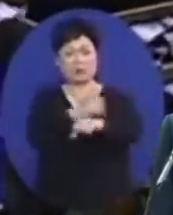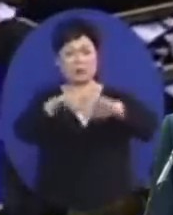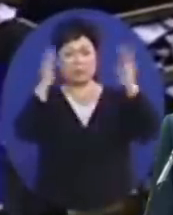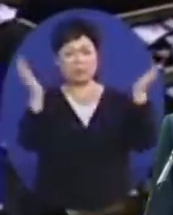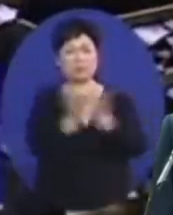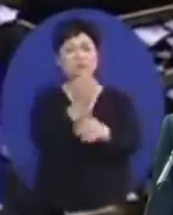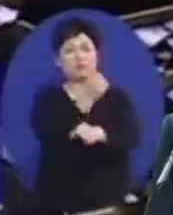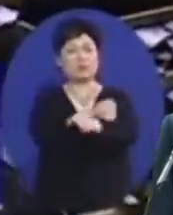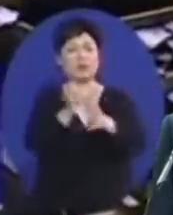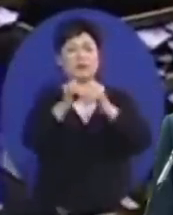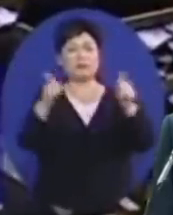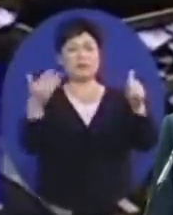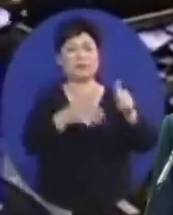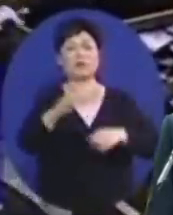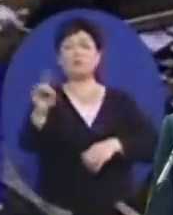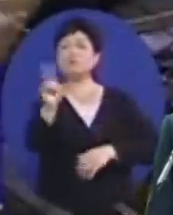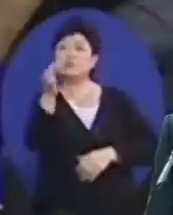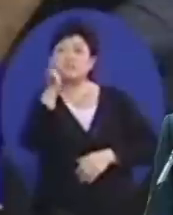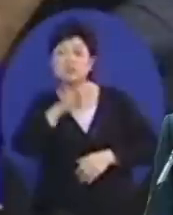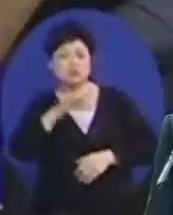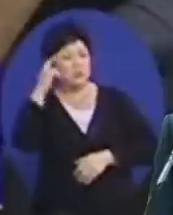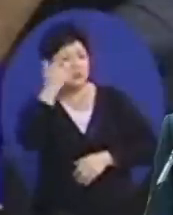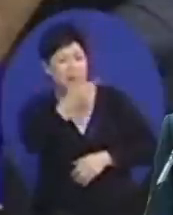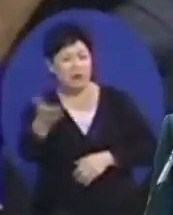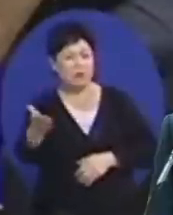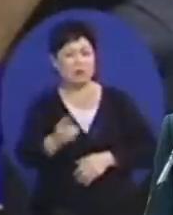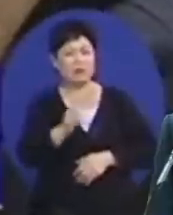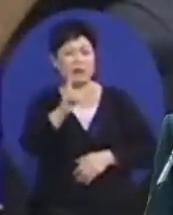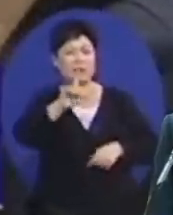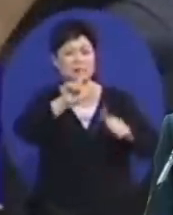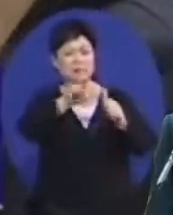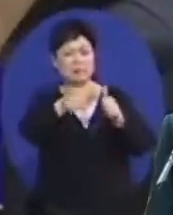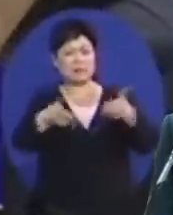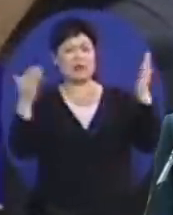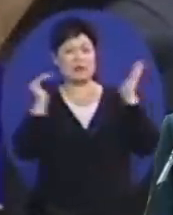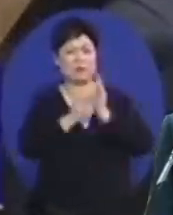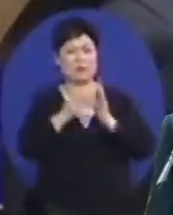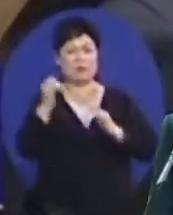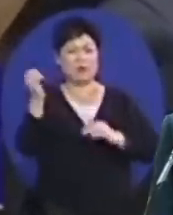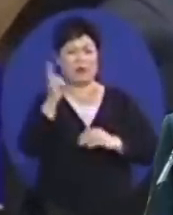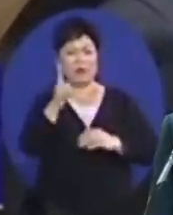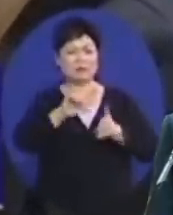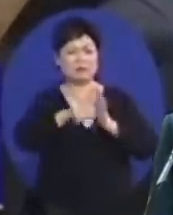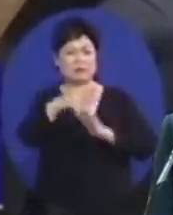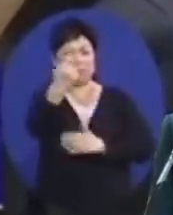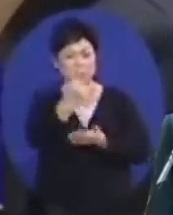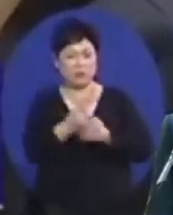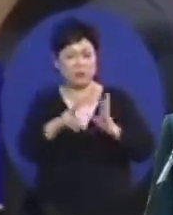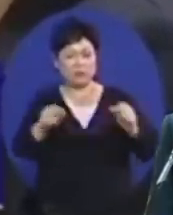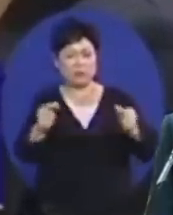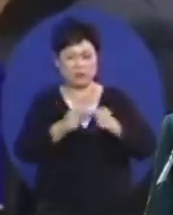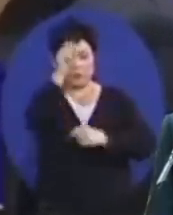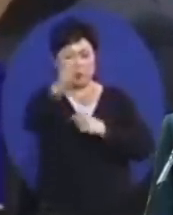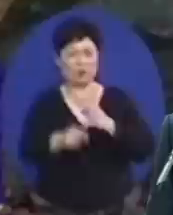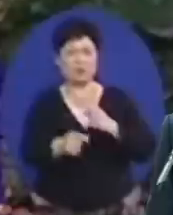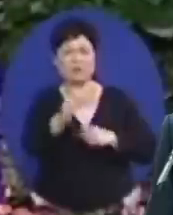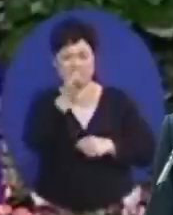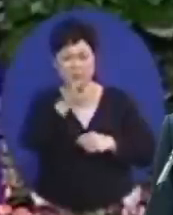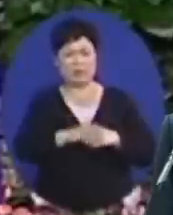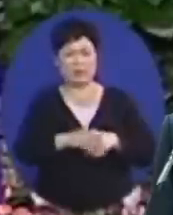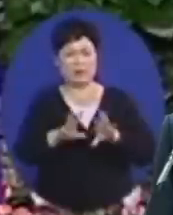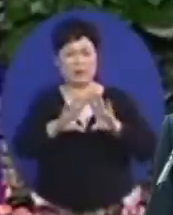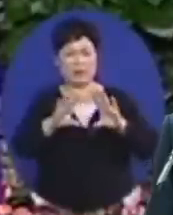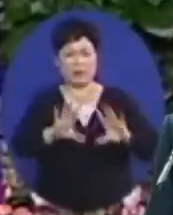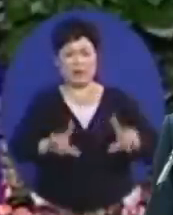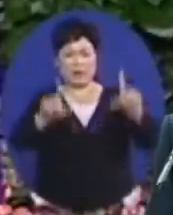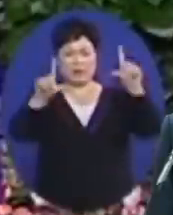수고하는 모든 수고가 사람에게 무엇이 유익한가? 한 세대는 가고 한 세대는 오되 땅은 영원히 있도다.